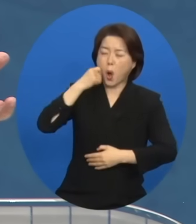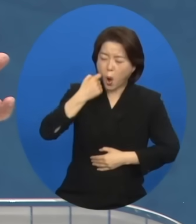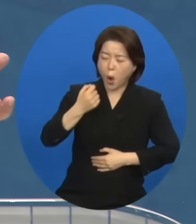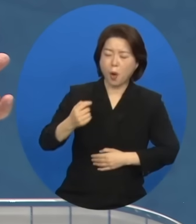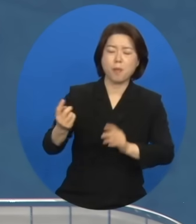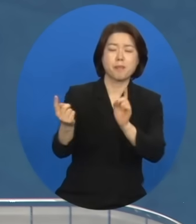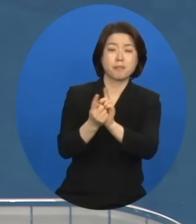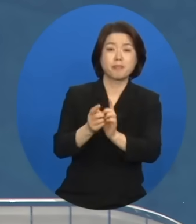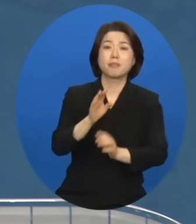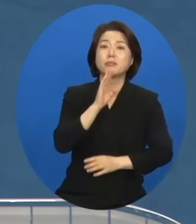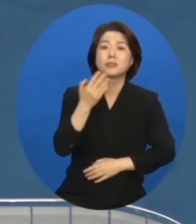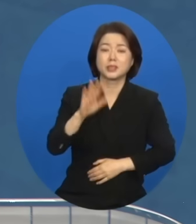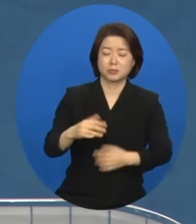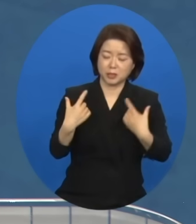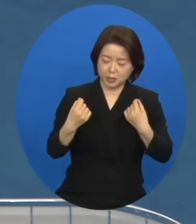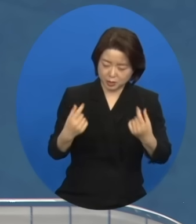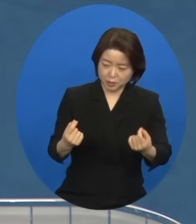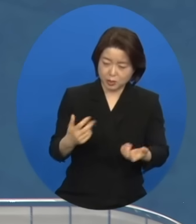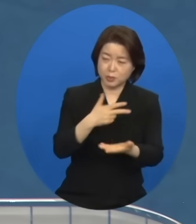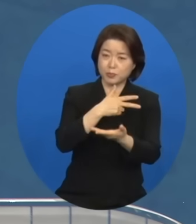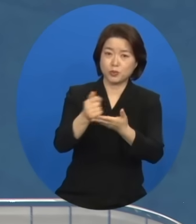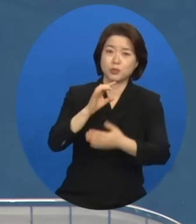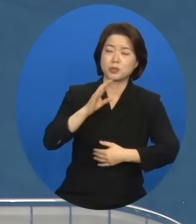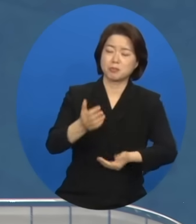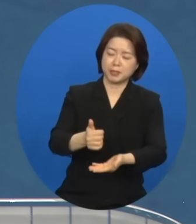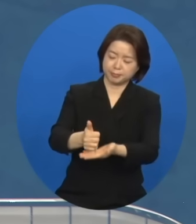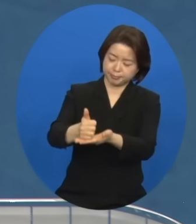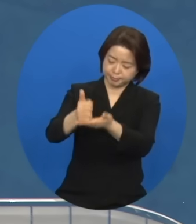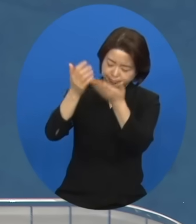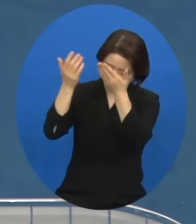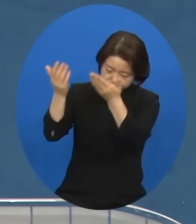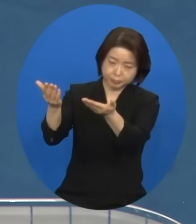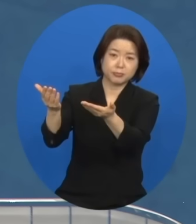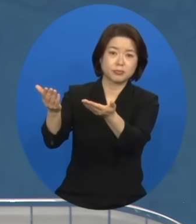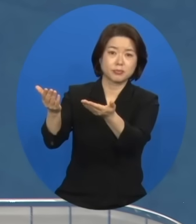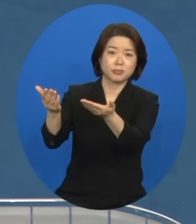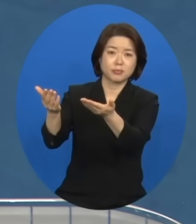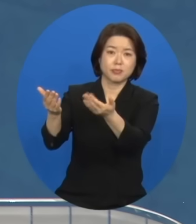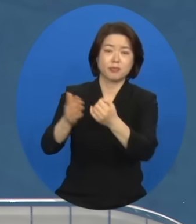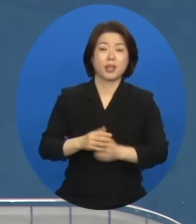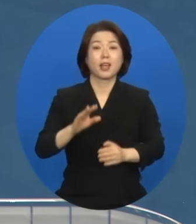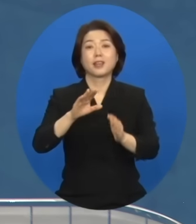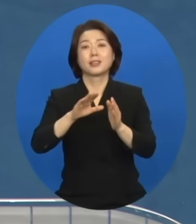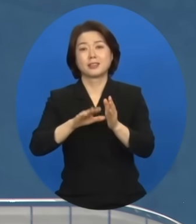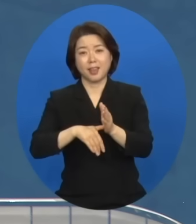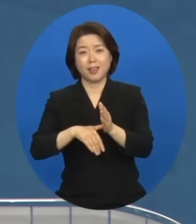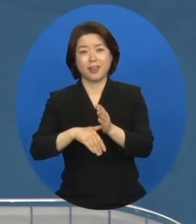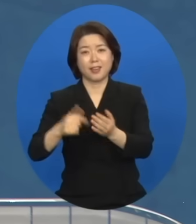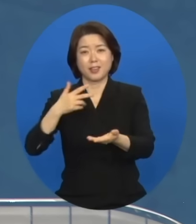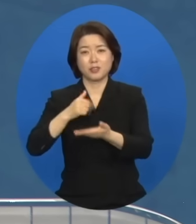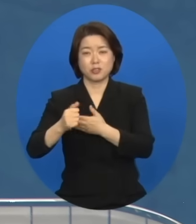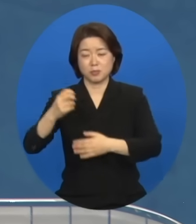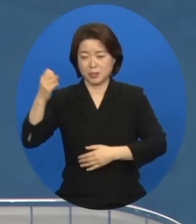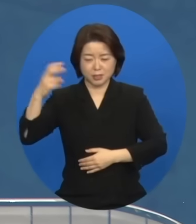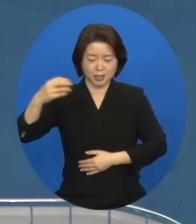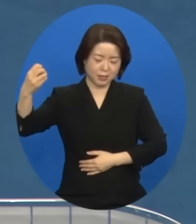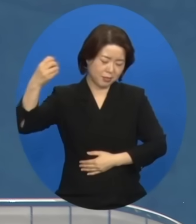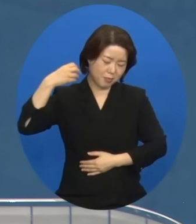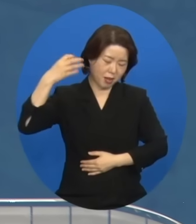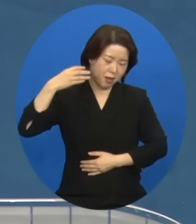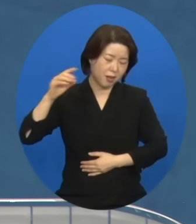어려움이지만 여전히 저는 주님만을 섬기겠습니다. 그때 주님이 다시